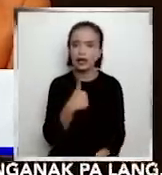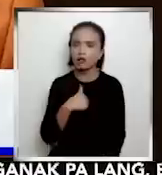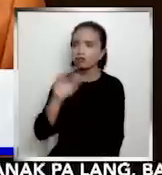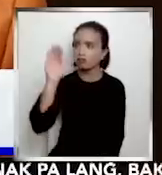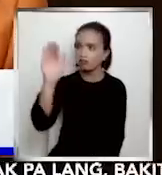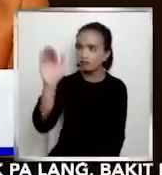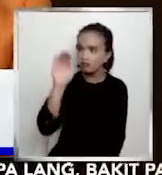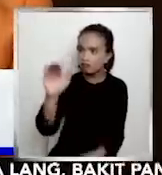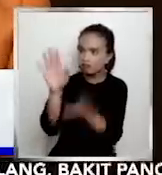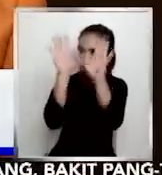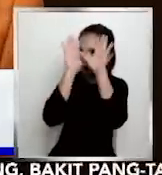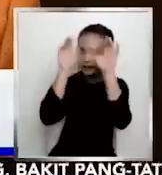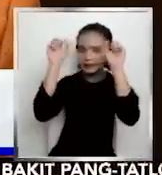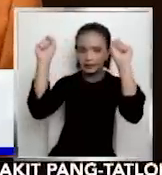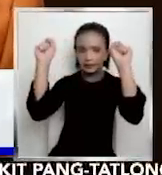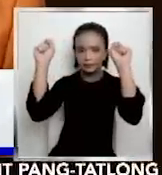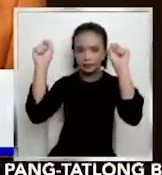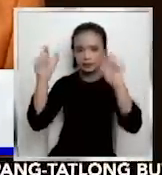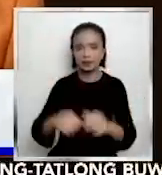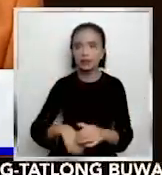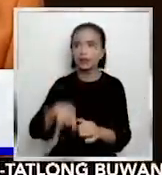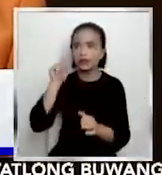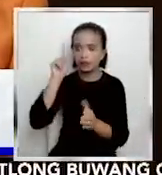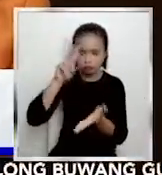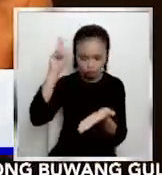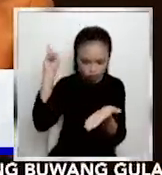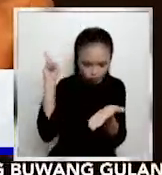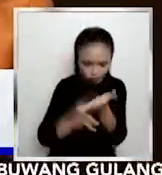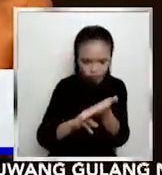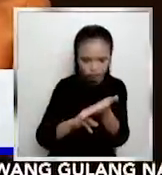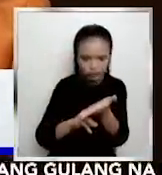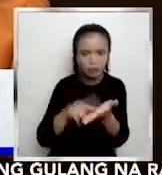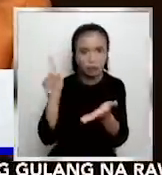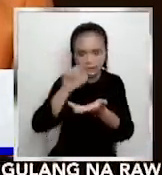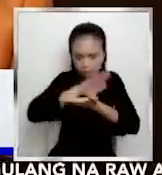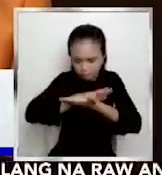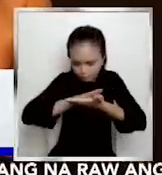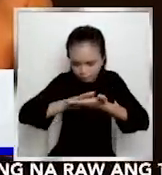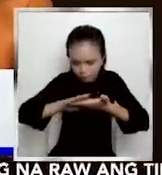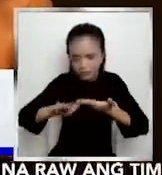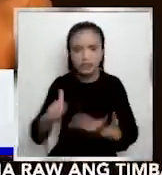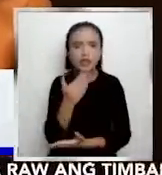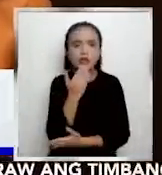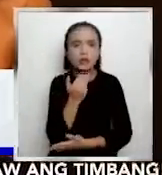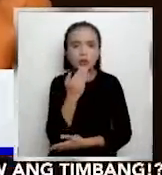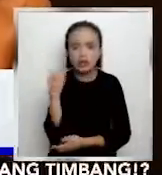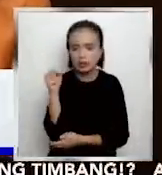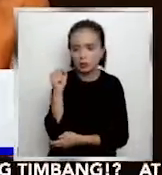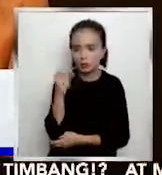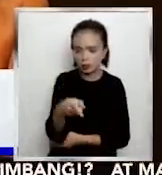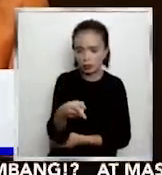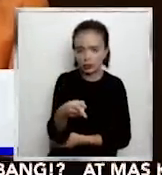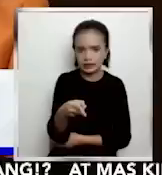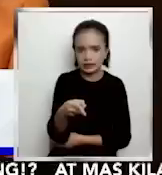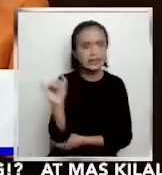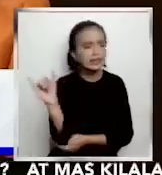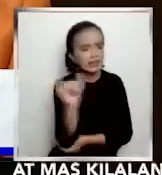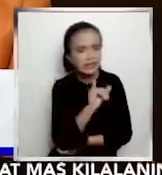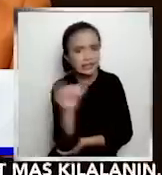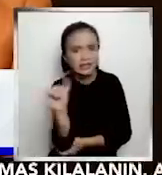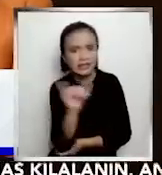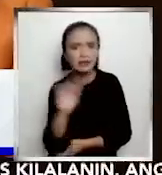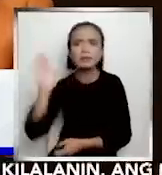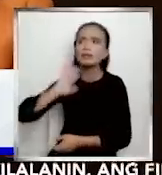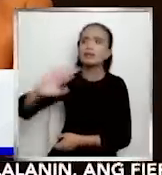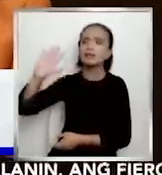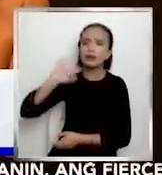Presidente. Lagdaan na nila ang isang maayos na sugar order na hawig sa mga dating sugar orders